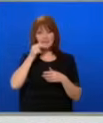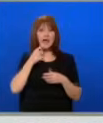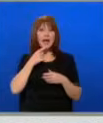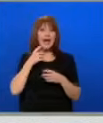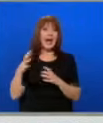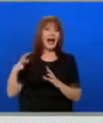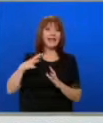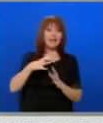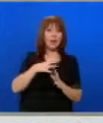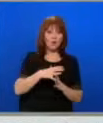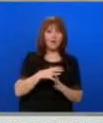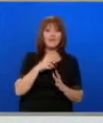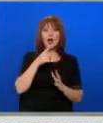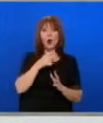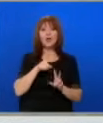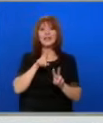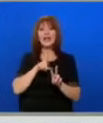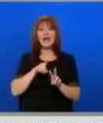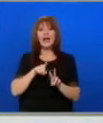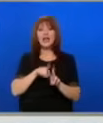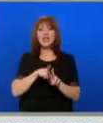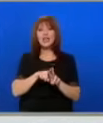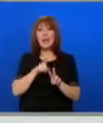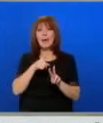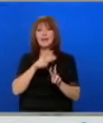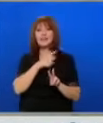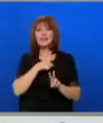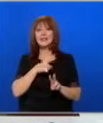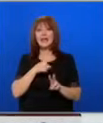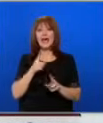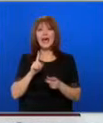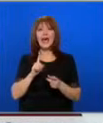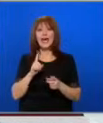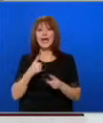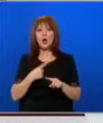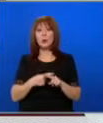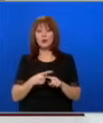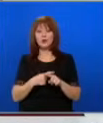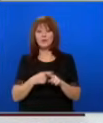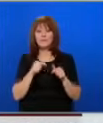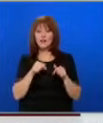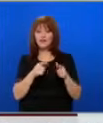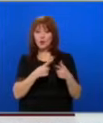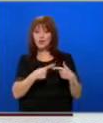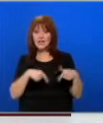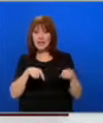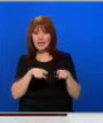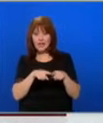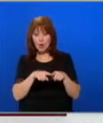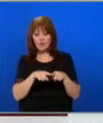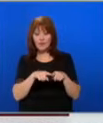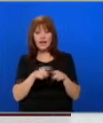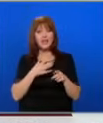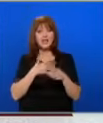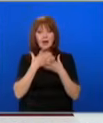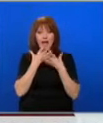хути, които са разширили обхвата си на действия извън Червено море, или от пирати. В този регион, аз как пак подтвърждавам,